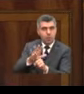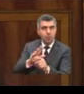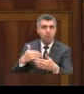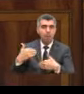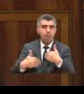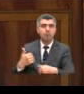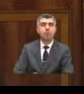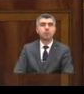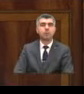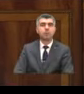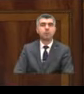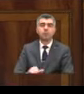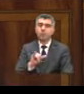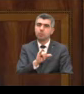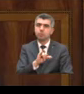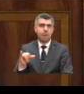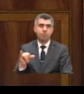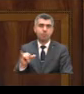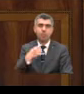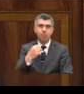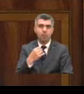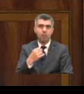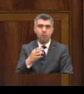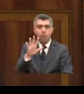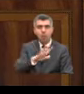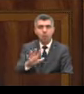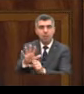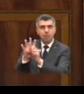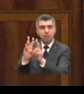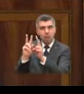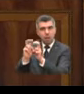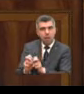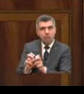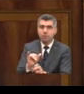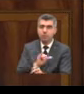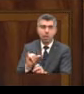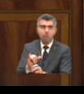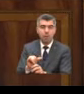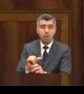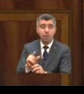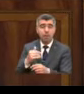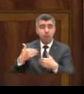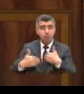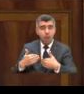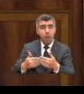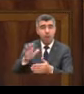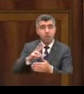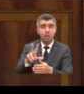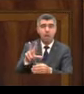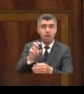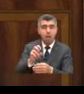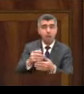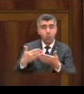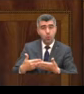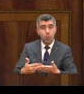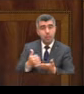وضعيه الاعاقه لا يمكن ان نستخف بالمجهود الوطني. راه الاشخاص وضعيه الاعاقه يواكبون ويتابعون. واش اليوم وصلنا في